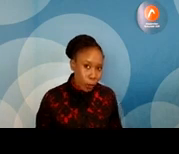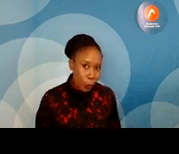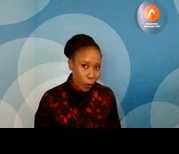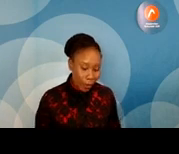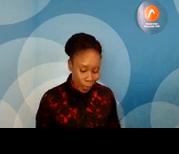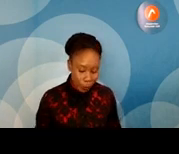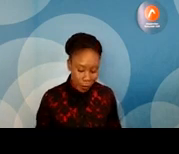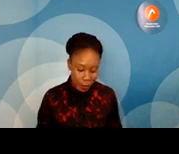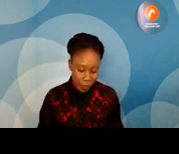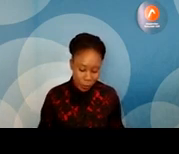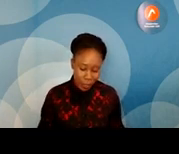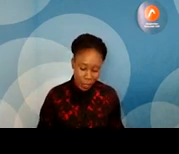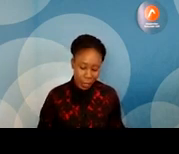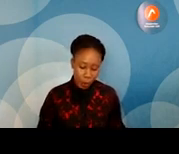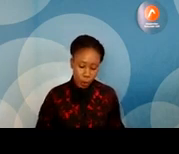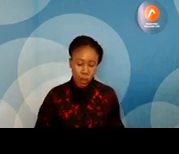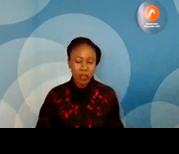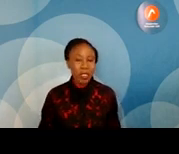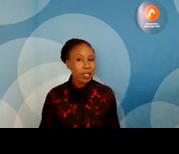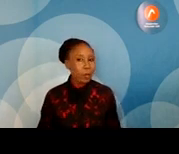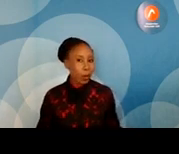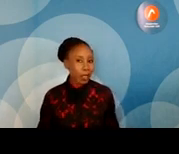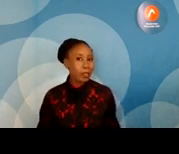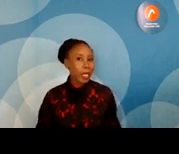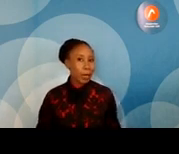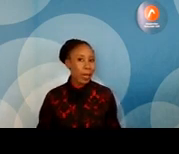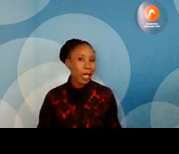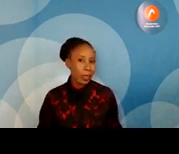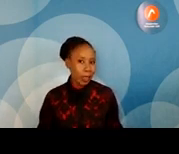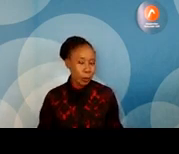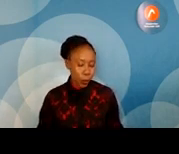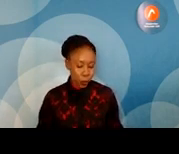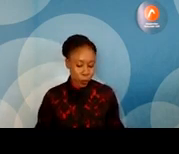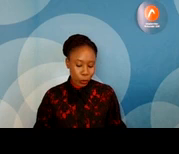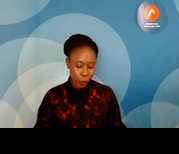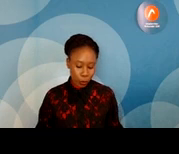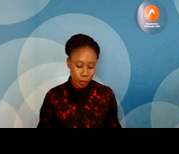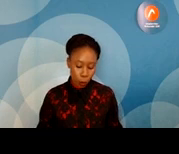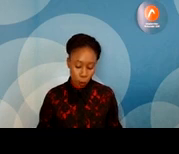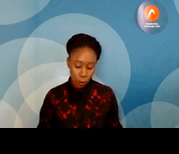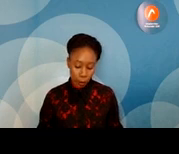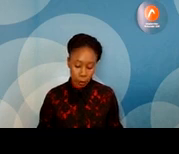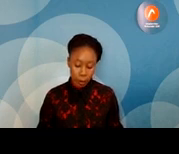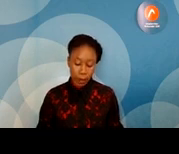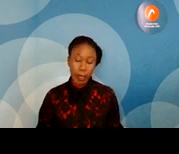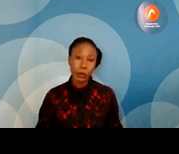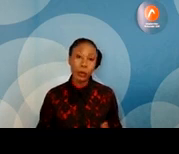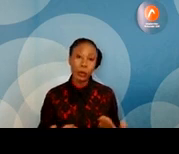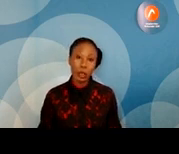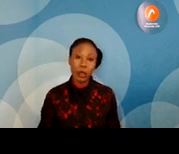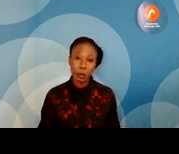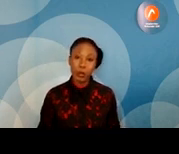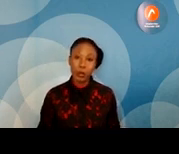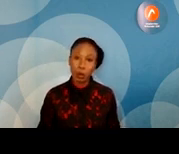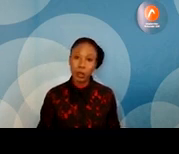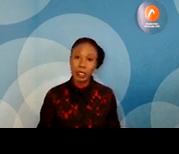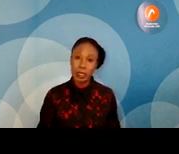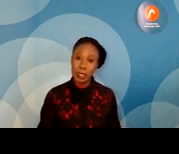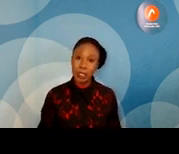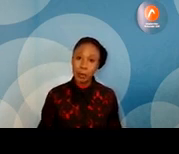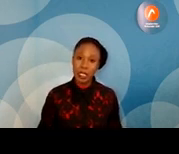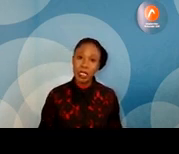Delegationen för senior arbetskraft har tagit fasta på att särbehandling på grund av ålder kan utgöra